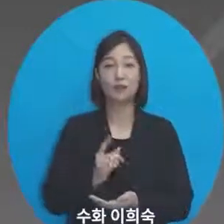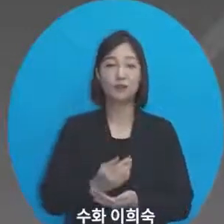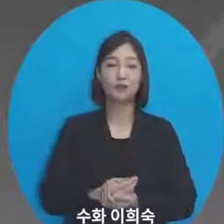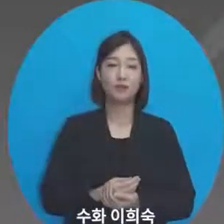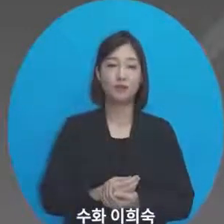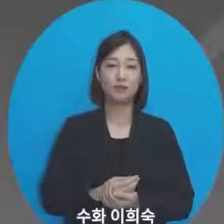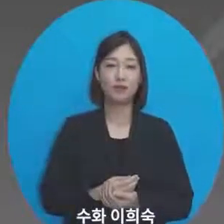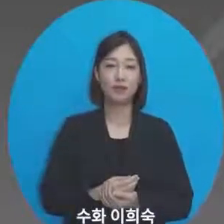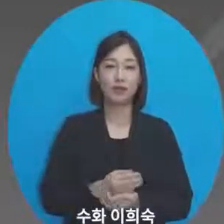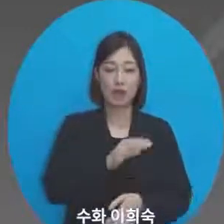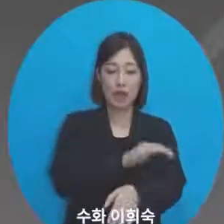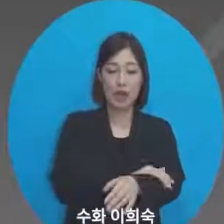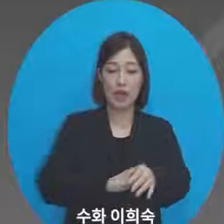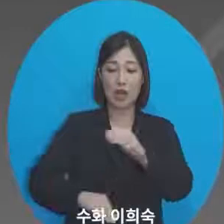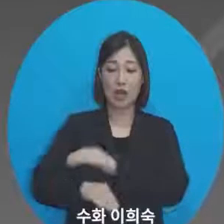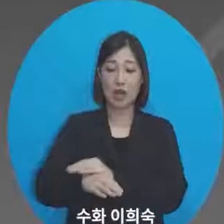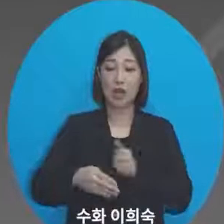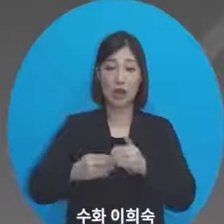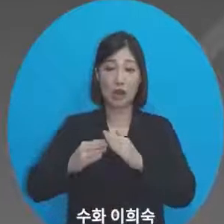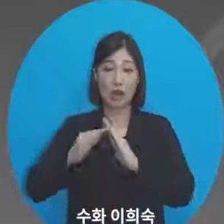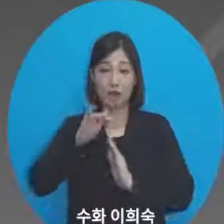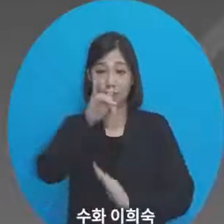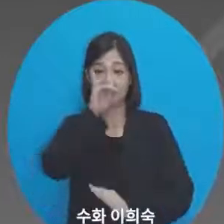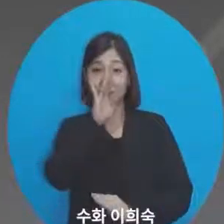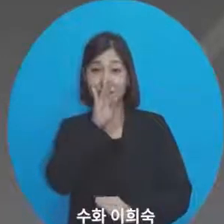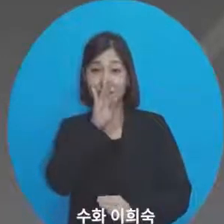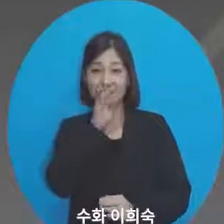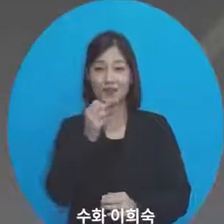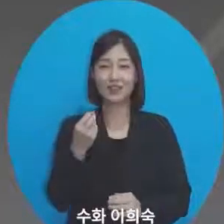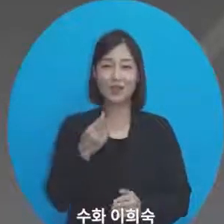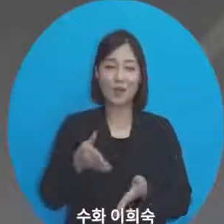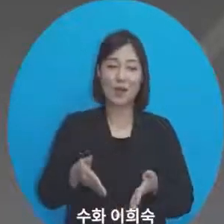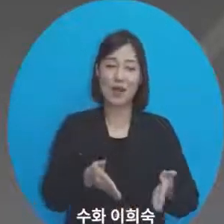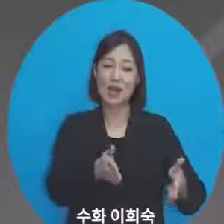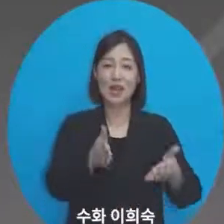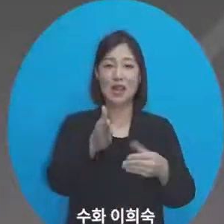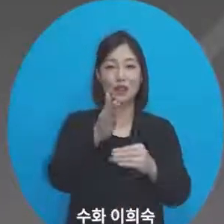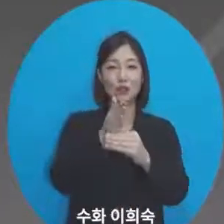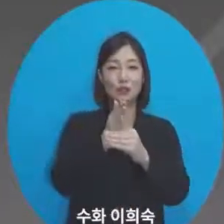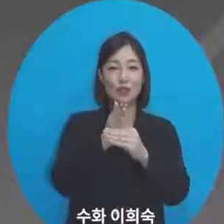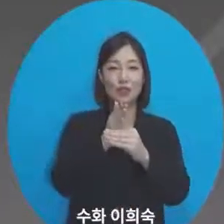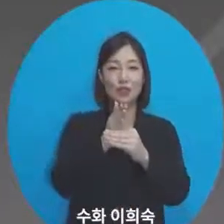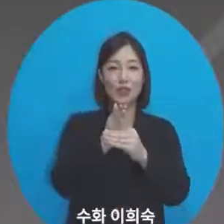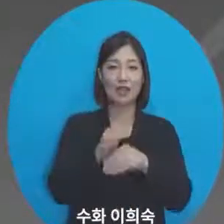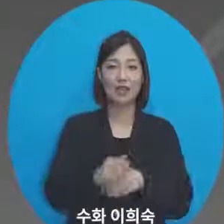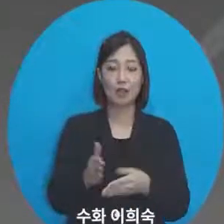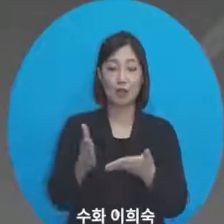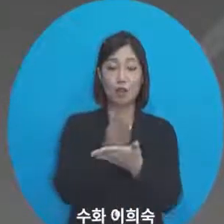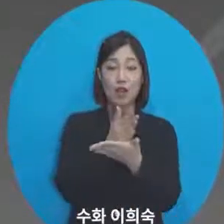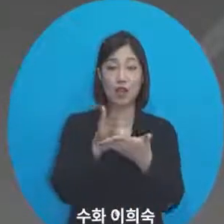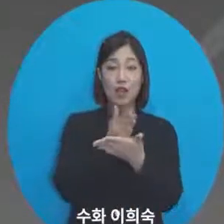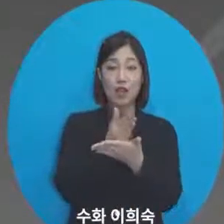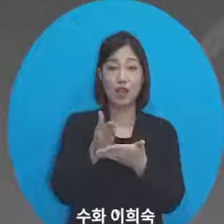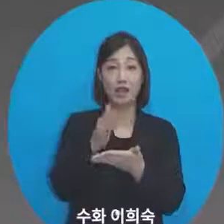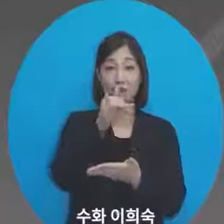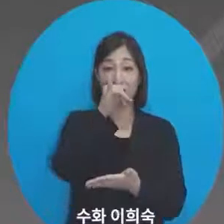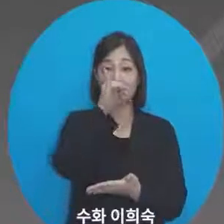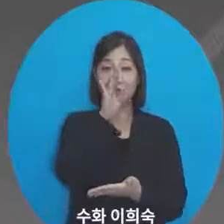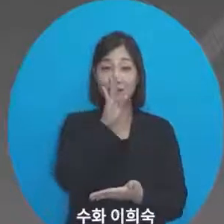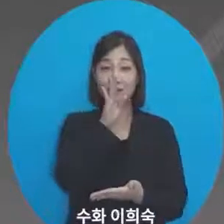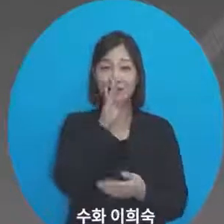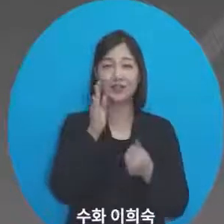울타리가 양측에 설치가 되어 있고 또 도로 중간에는 중앙 분리대가 설치가 되어 있어서